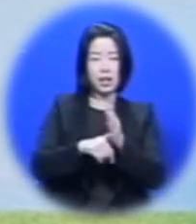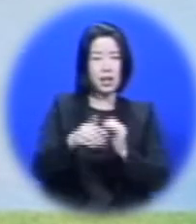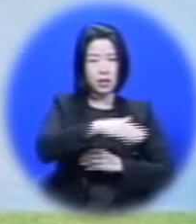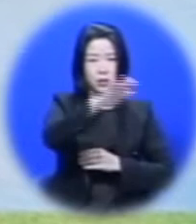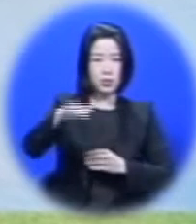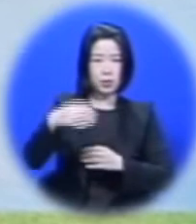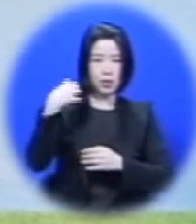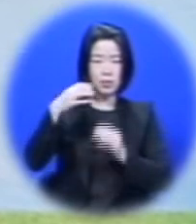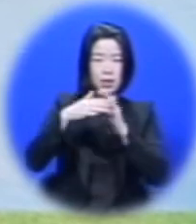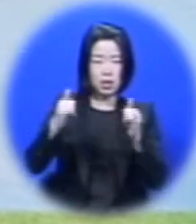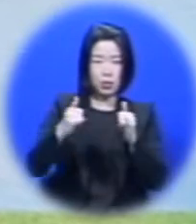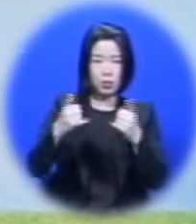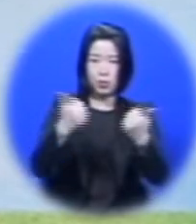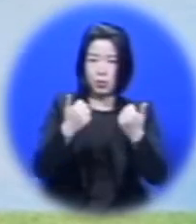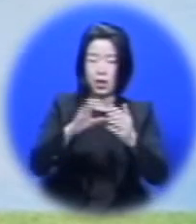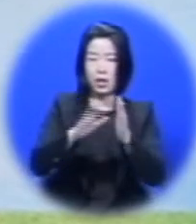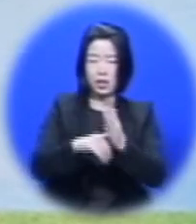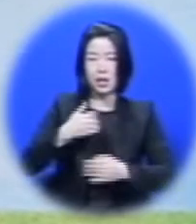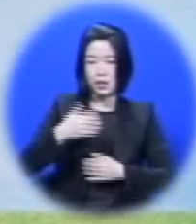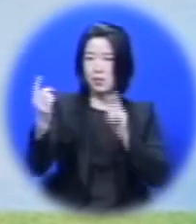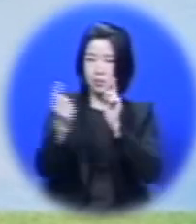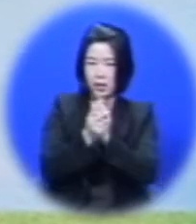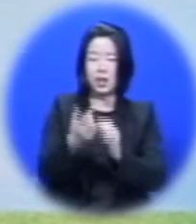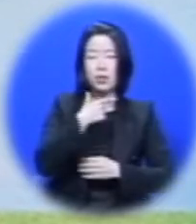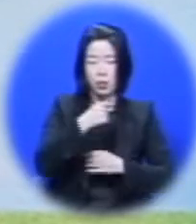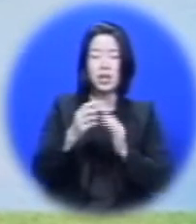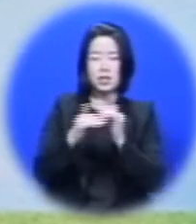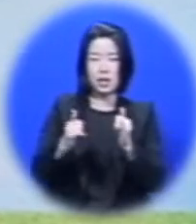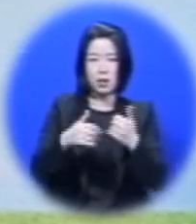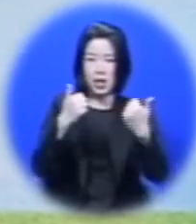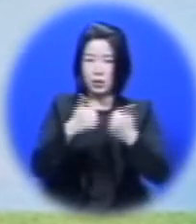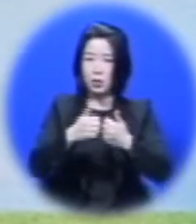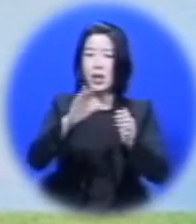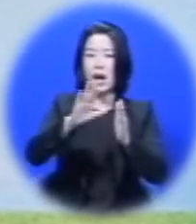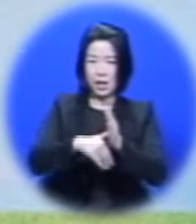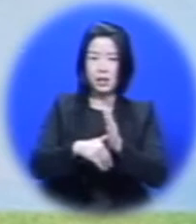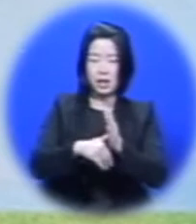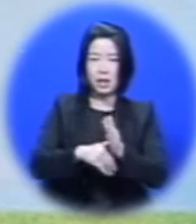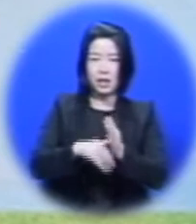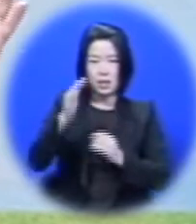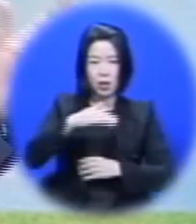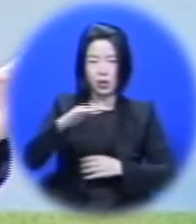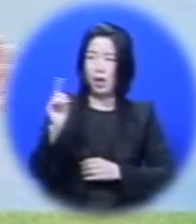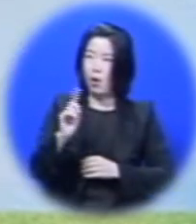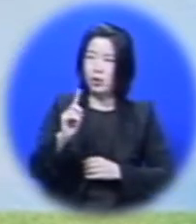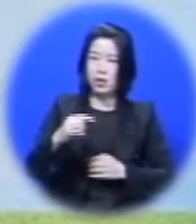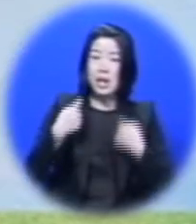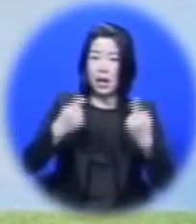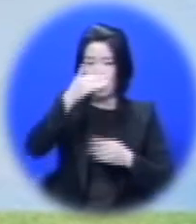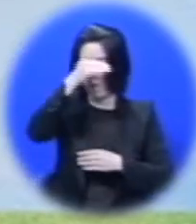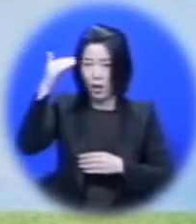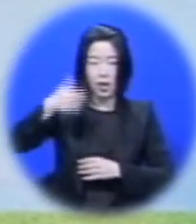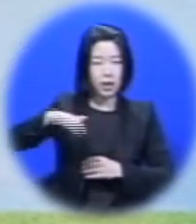측 사람들이랑 또 저를 만나기를 원하는 사람들이랑 의논을 하실 때 절대로 어디 관광을